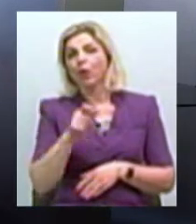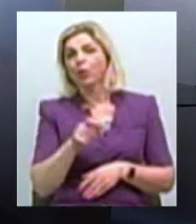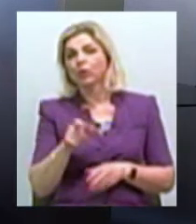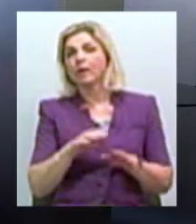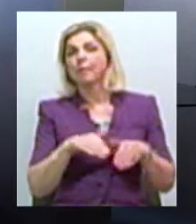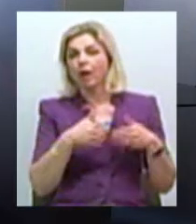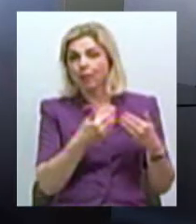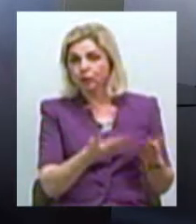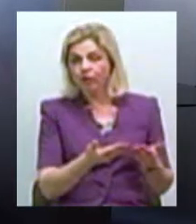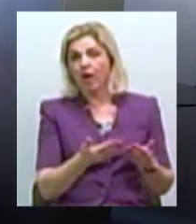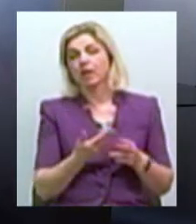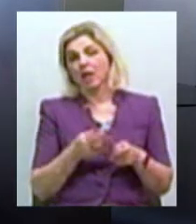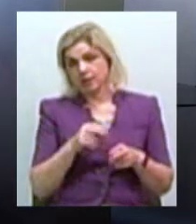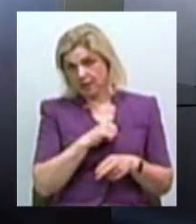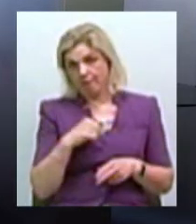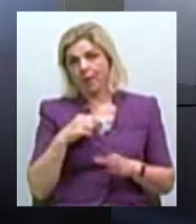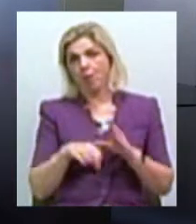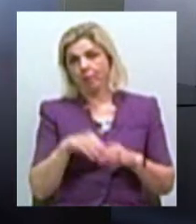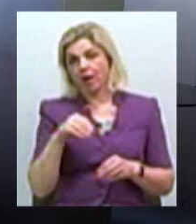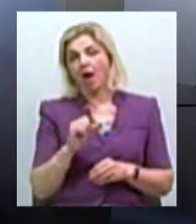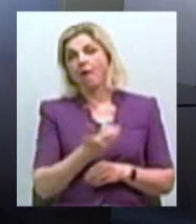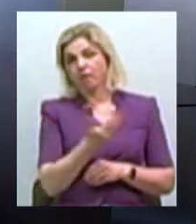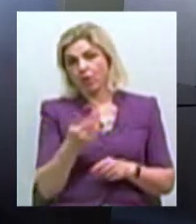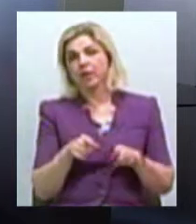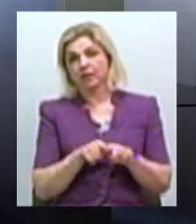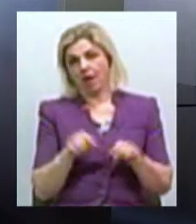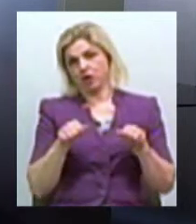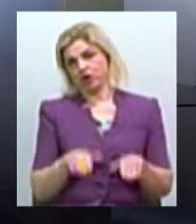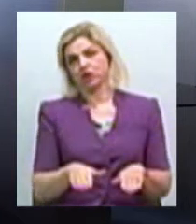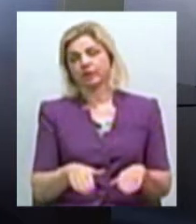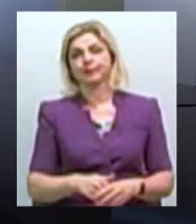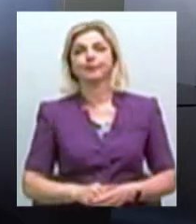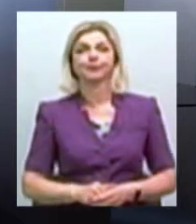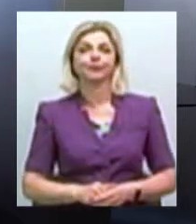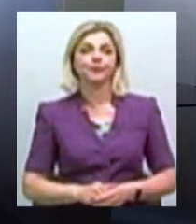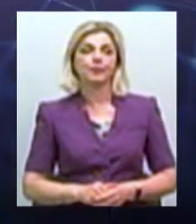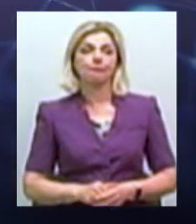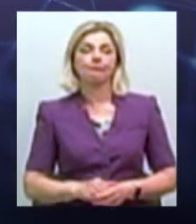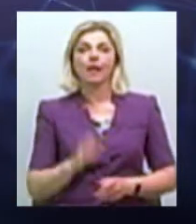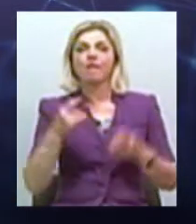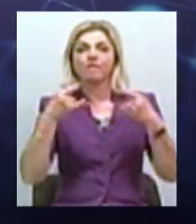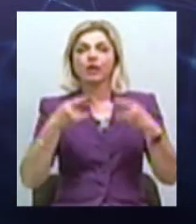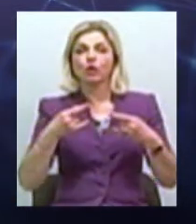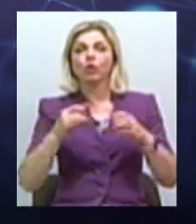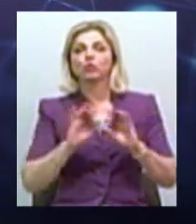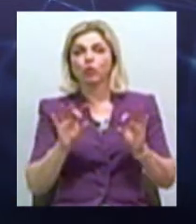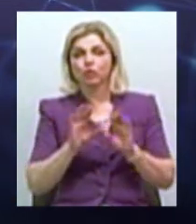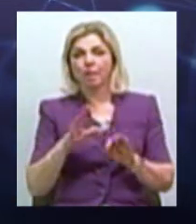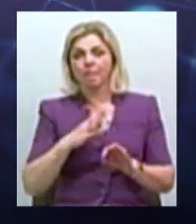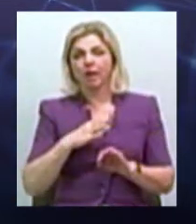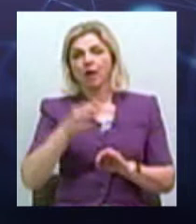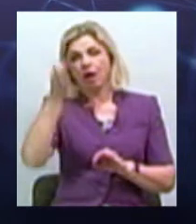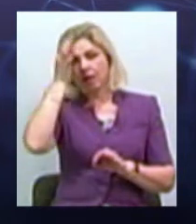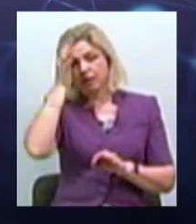запропонували саме самим обрати. Вони таким чином вирішили. А скажіть, будь ласка, у відеосюжеті згадувалось про трудовий